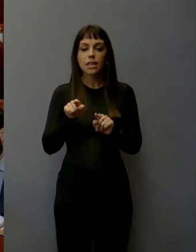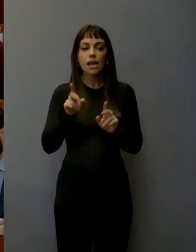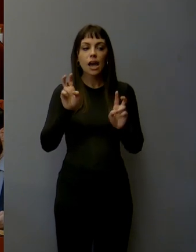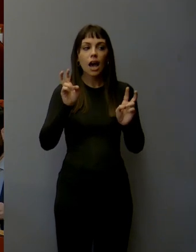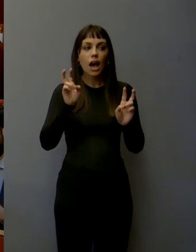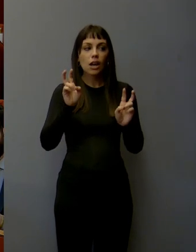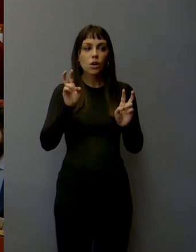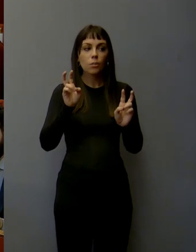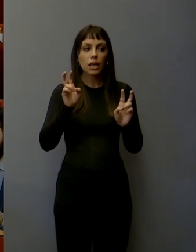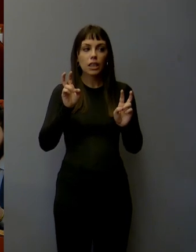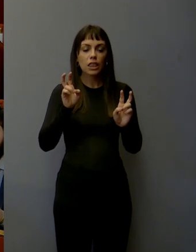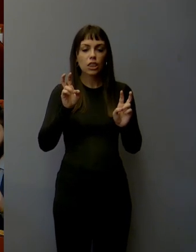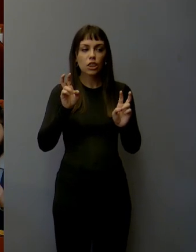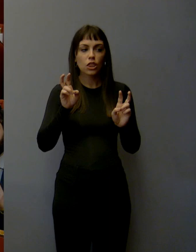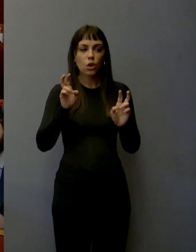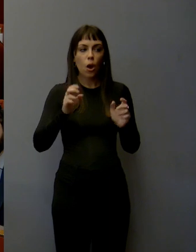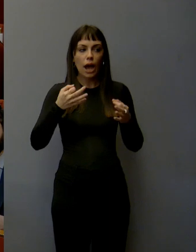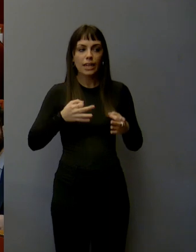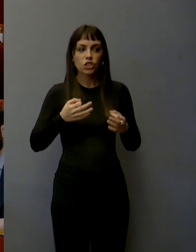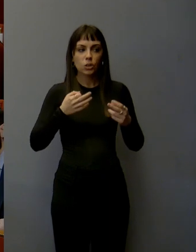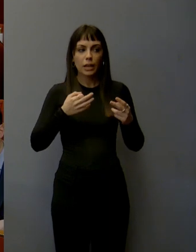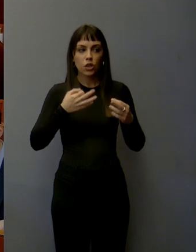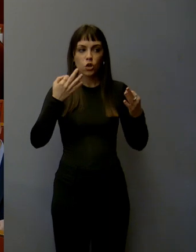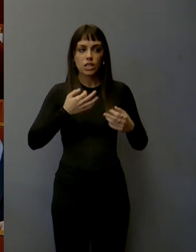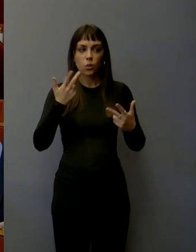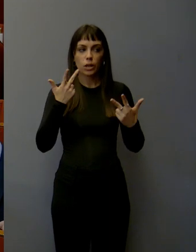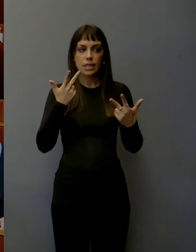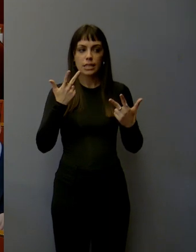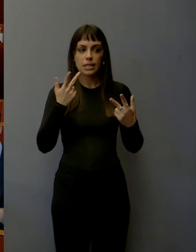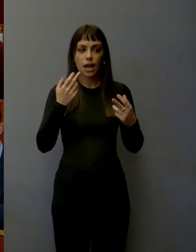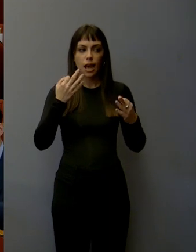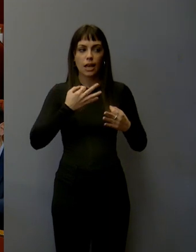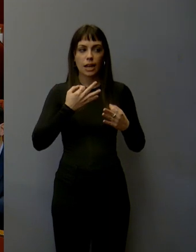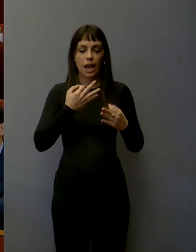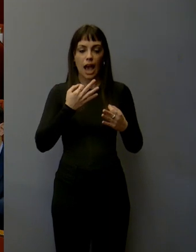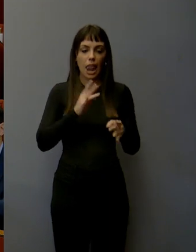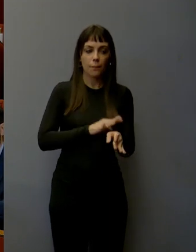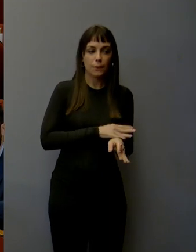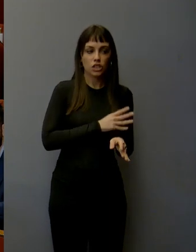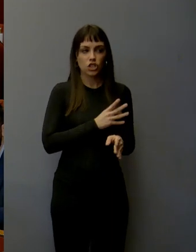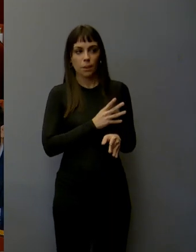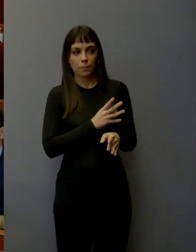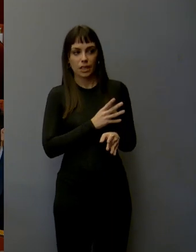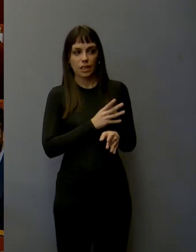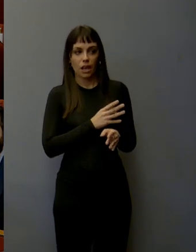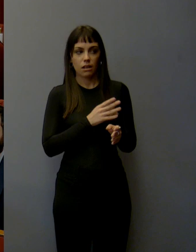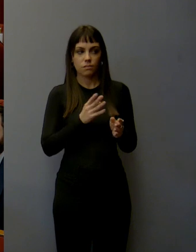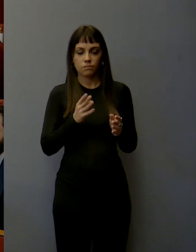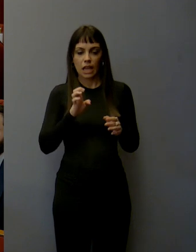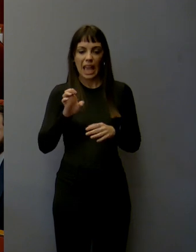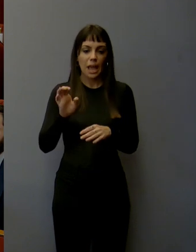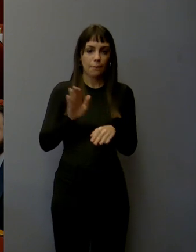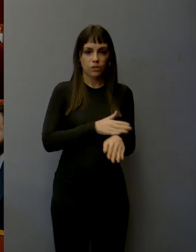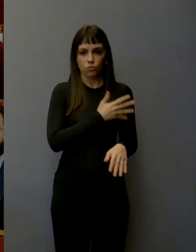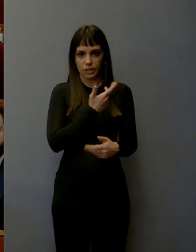sicurezza reale percepita il punto è togliere e percepita eliminare e percepita al posto che soltanto percepita